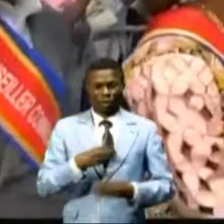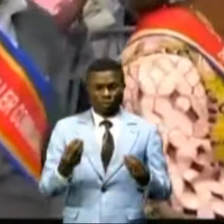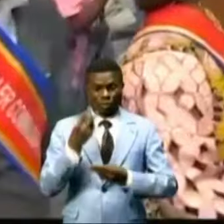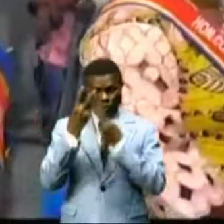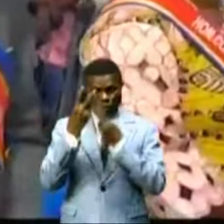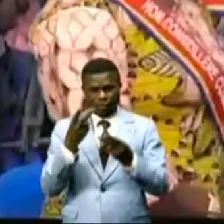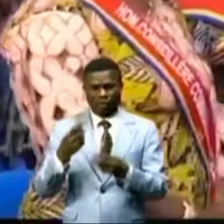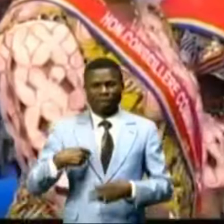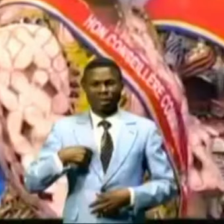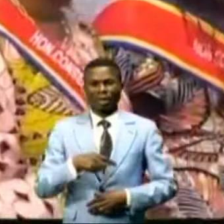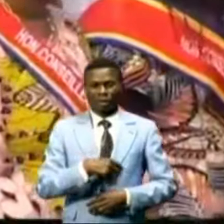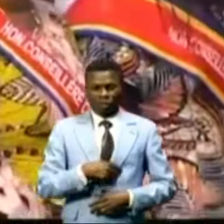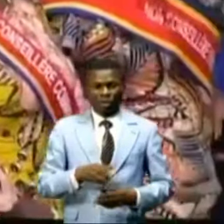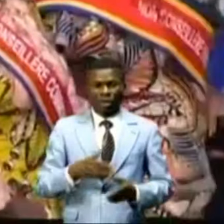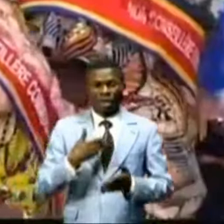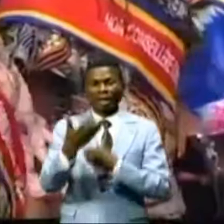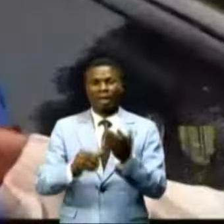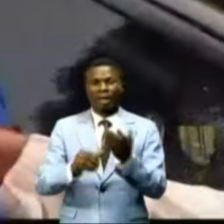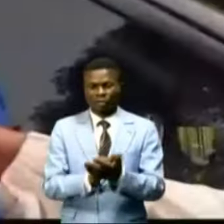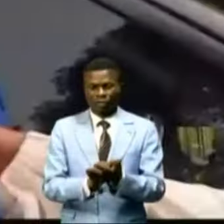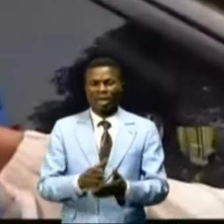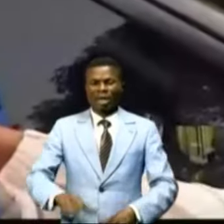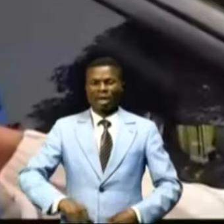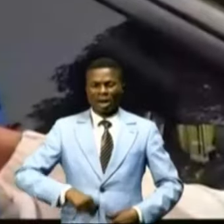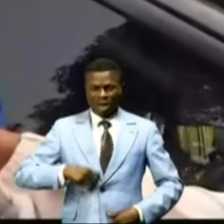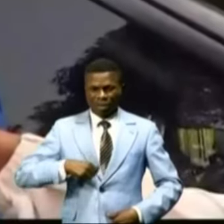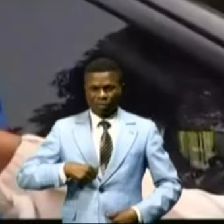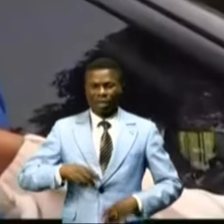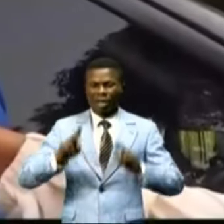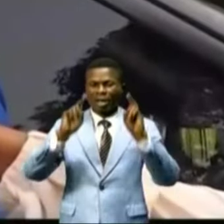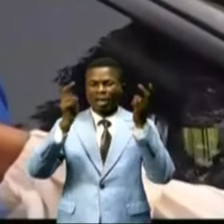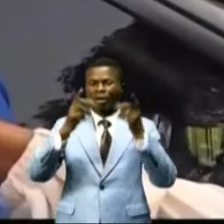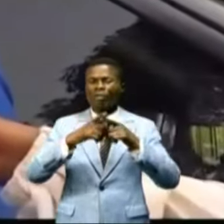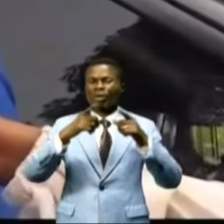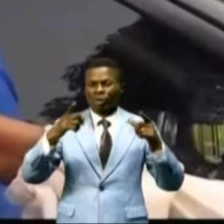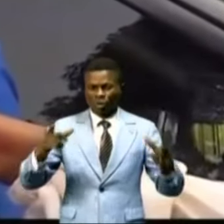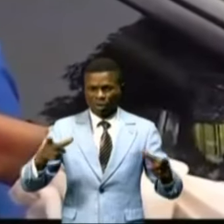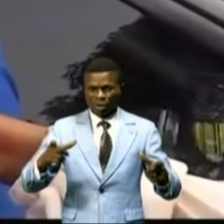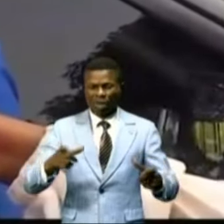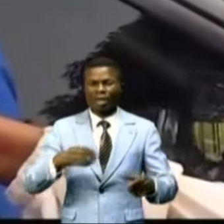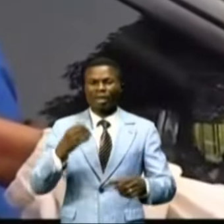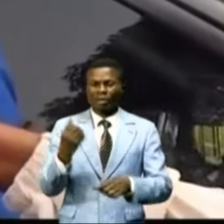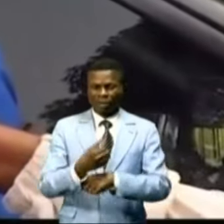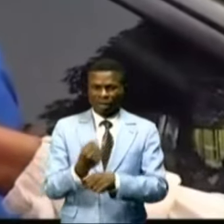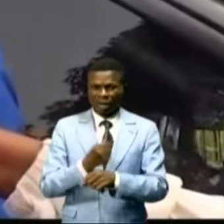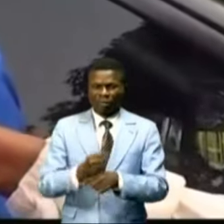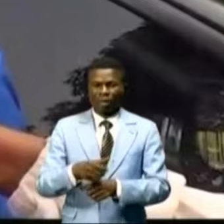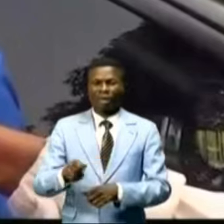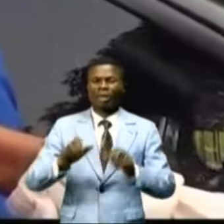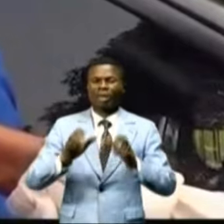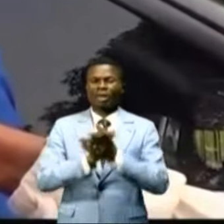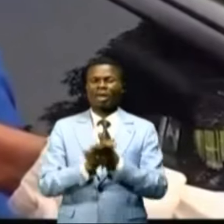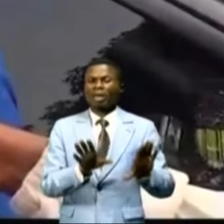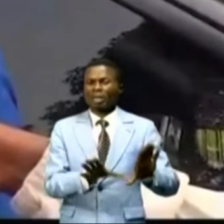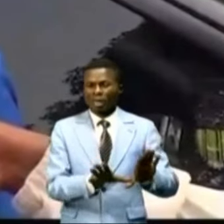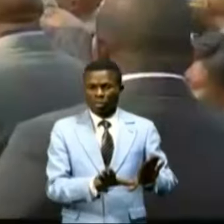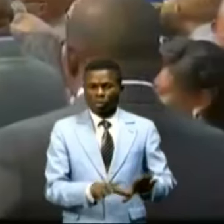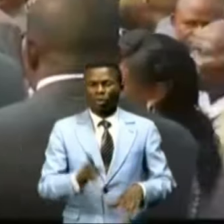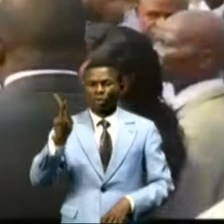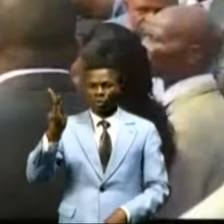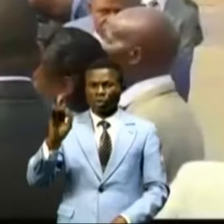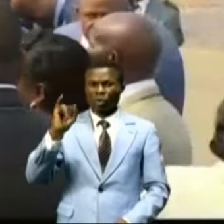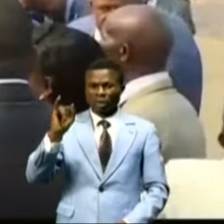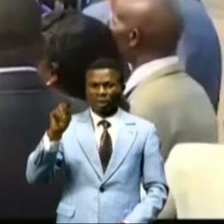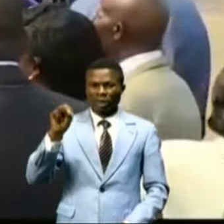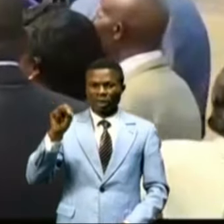soutenir parce qu'il a fait la fierté d'une grande cité renommée, et la cité des poissons de Kinkole.